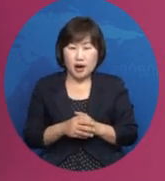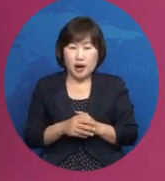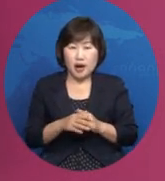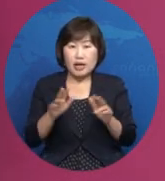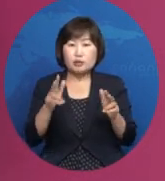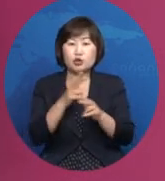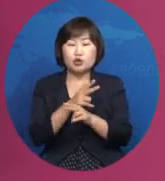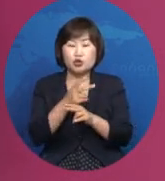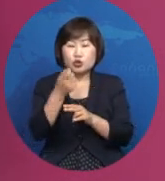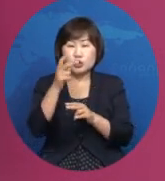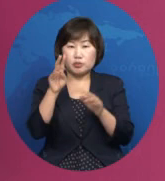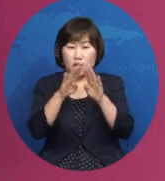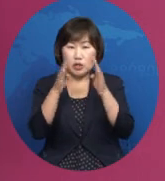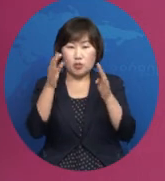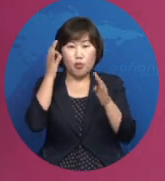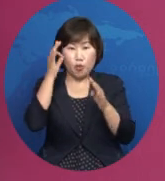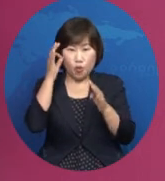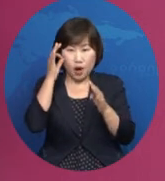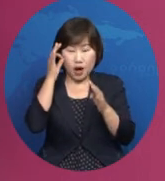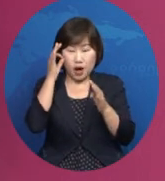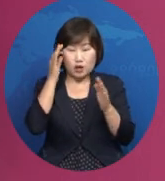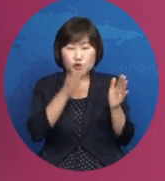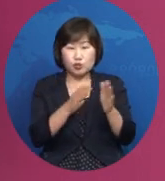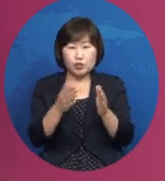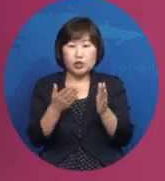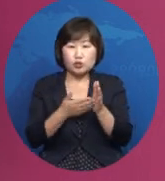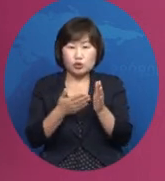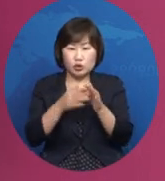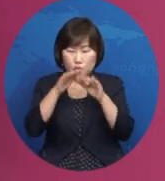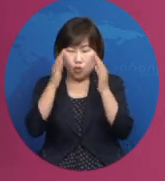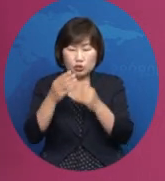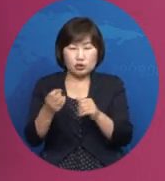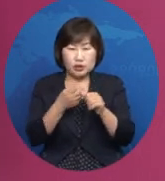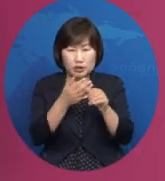신청이 가능합니다. 이번 주 TV 열린 포항 준비한 소식 모두